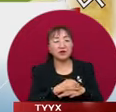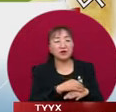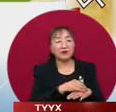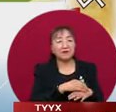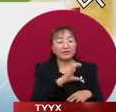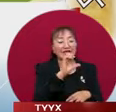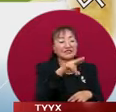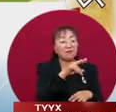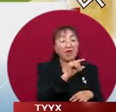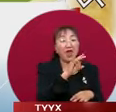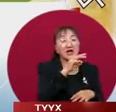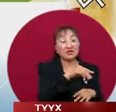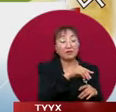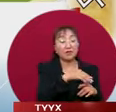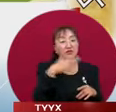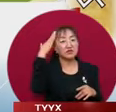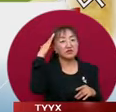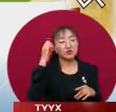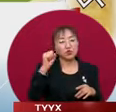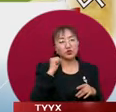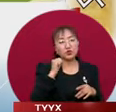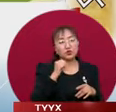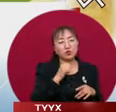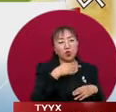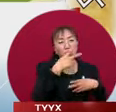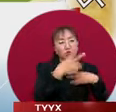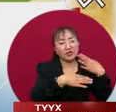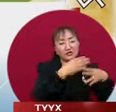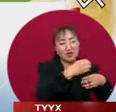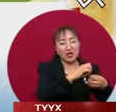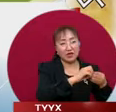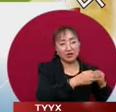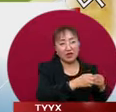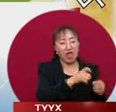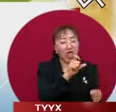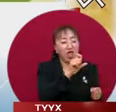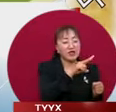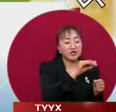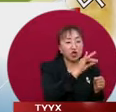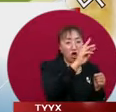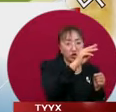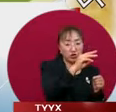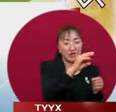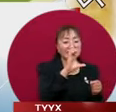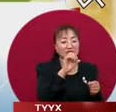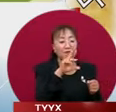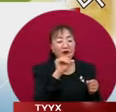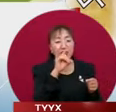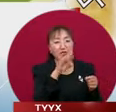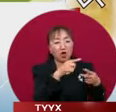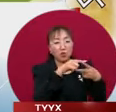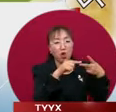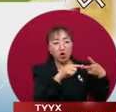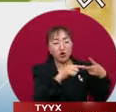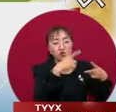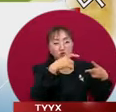хүчээр үйл ажиллагаагаа явуулдаг буюу нэг хэсэг иргэдийн Илиод, нэг хэсэг иргэдийн Спарт гэж нэрлэдэг. Тэгвэл